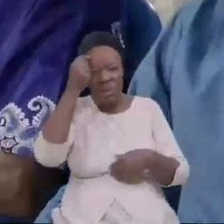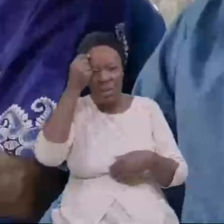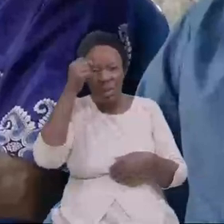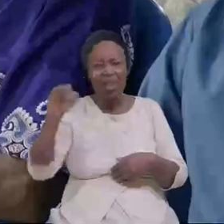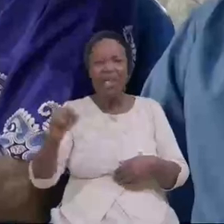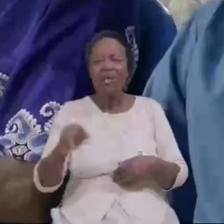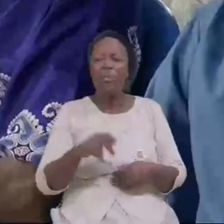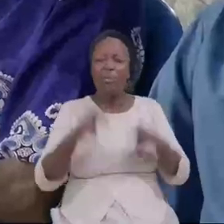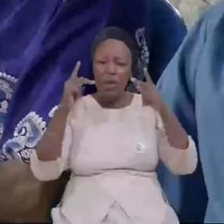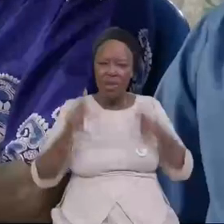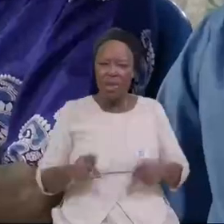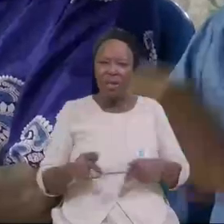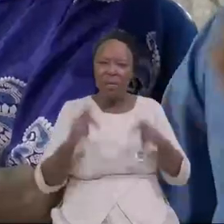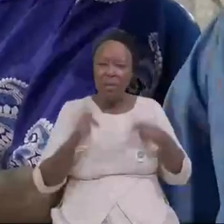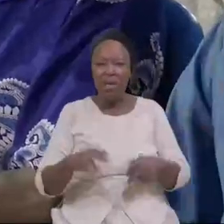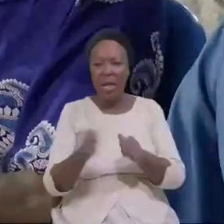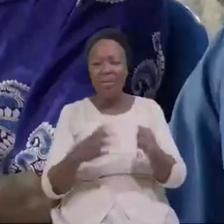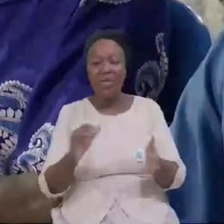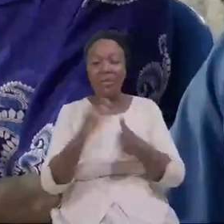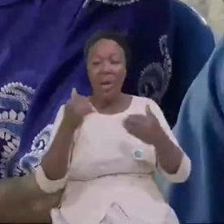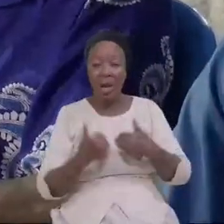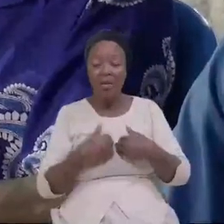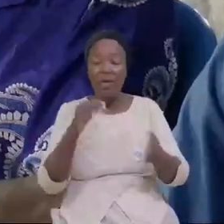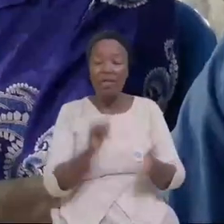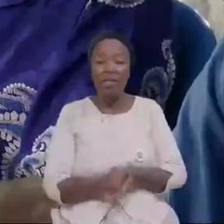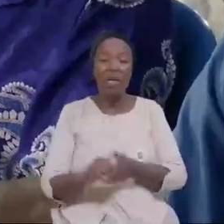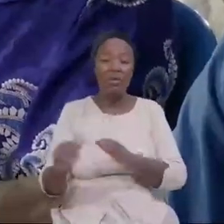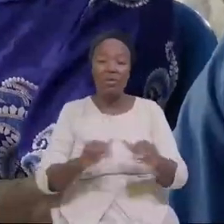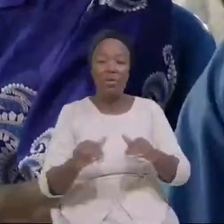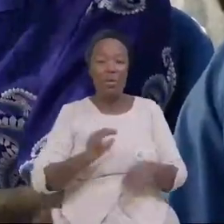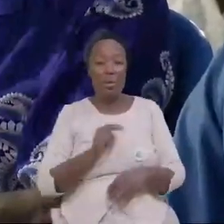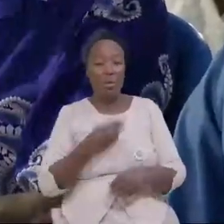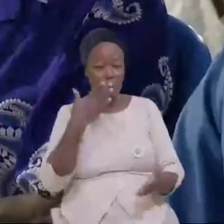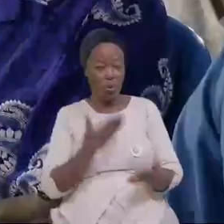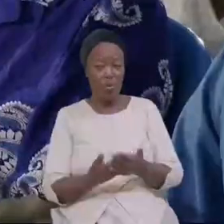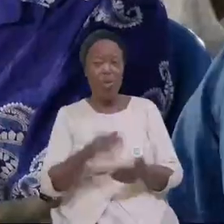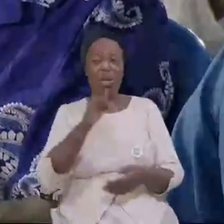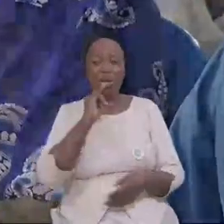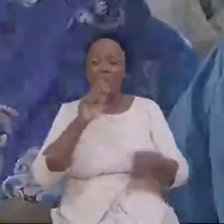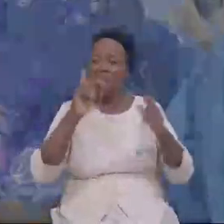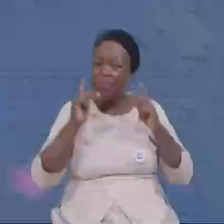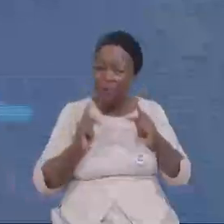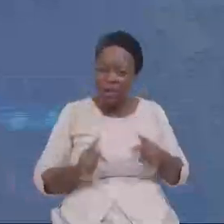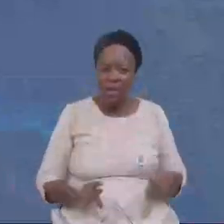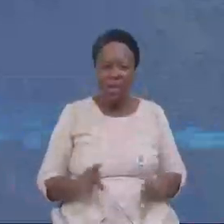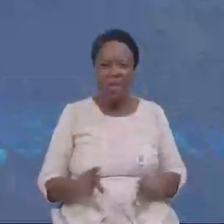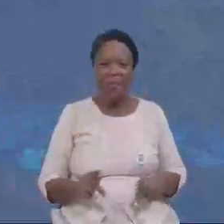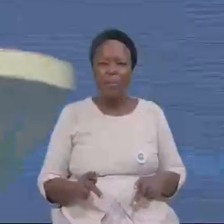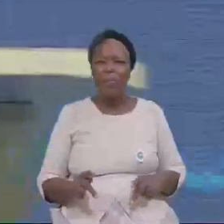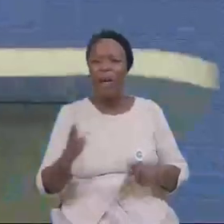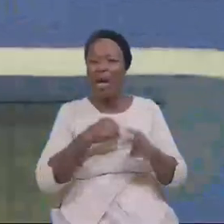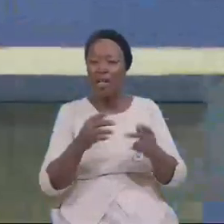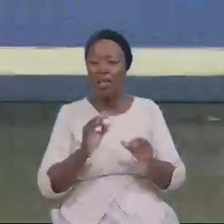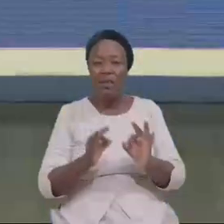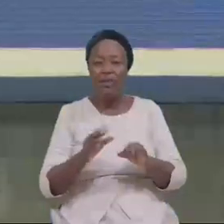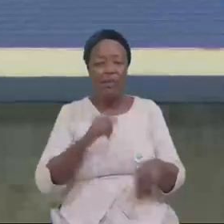personnelle. Tout ce que nous avons qui nous fait du bien est personnel. Et tu penses à